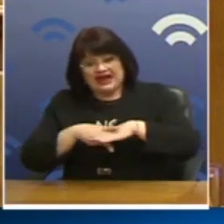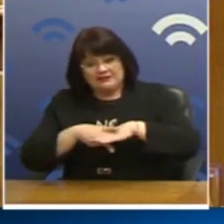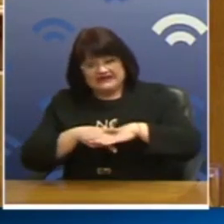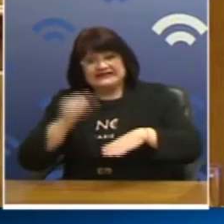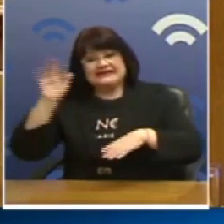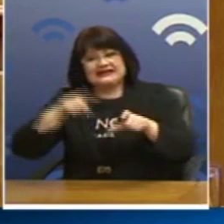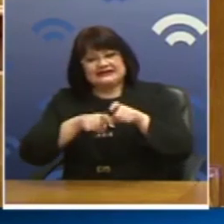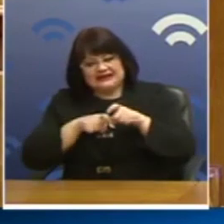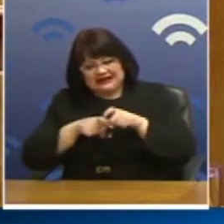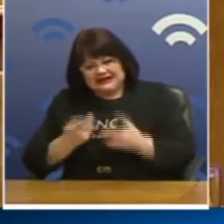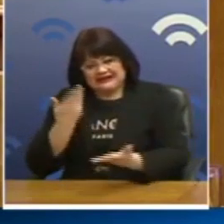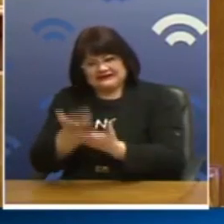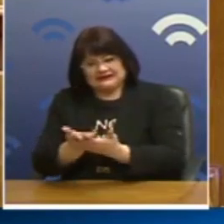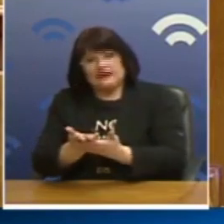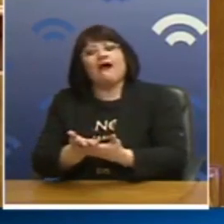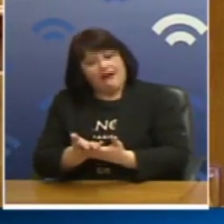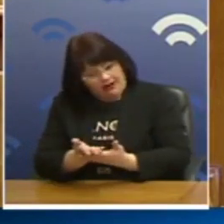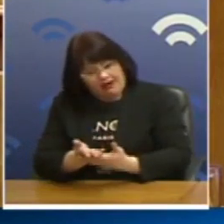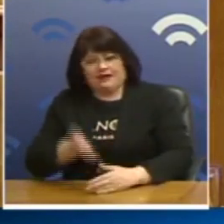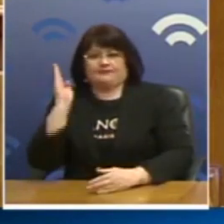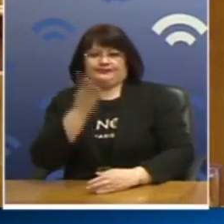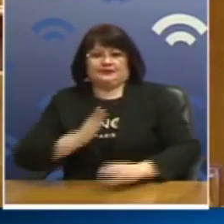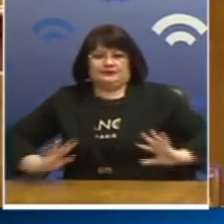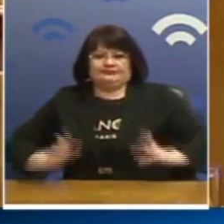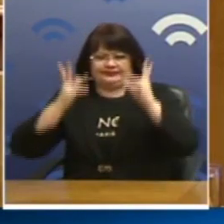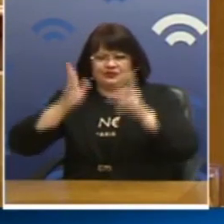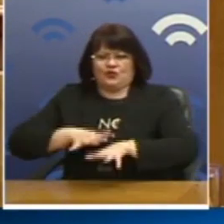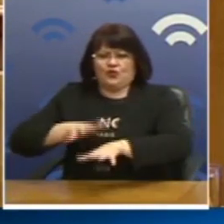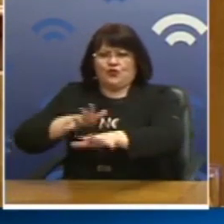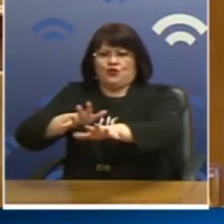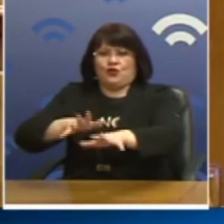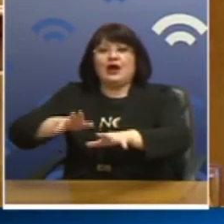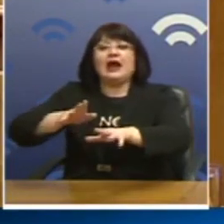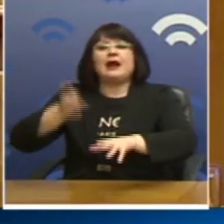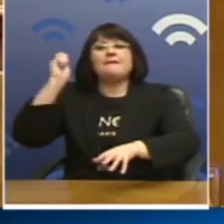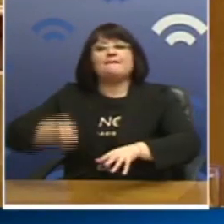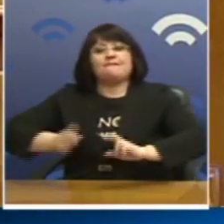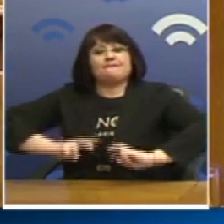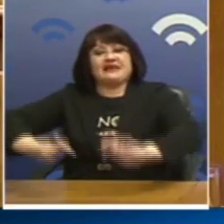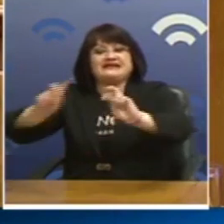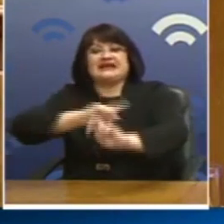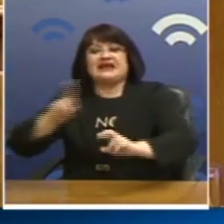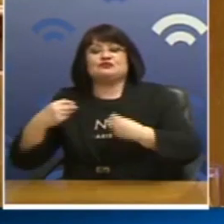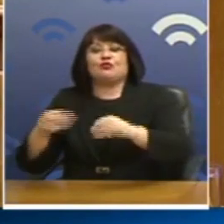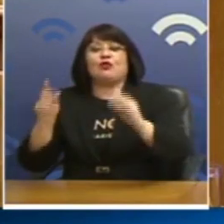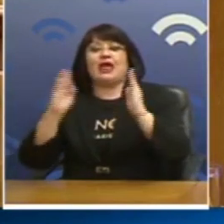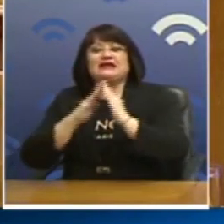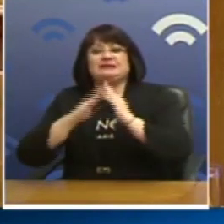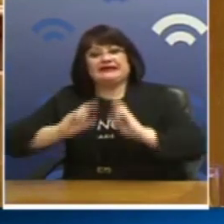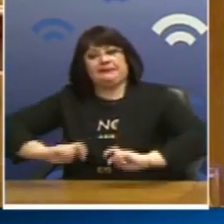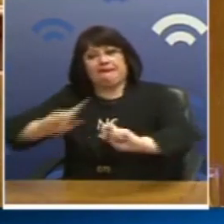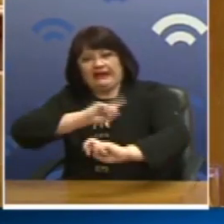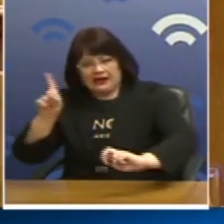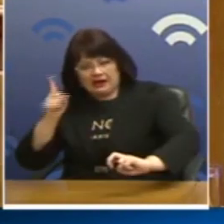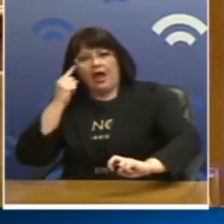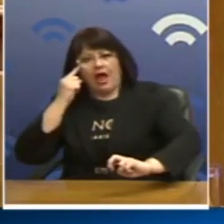να ποινικοποιήσετε τις κινητοποιήσεις ενάντια στους πληστηριασμούς. Ποιον δουλεύετε λοιπόν ότι τάχα τώρα σας